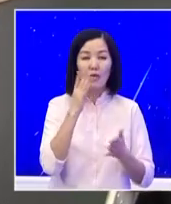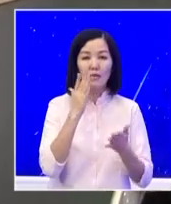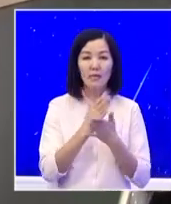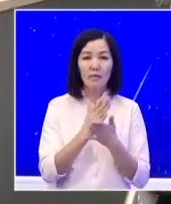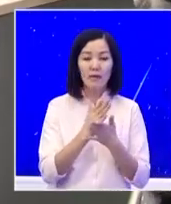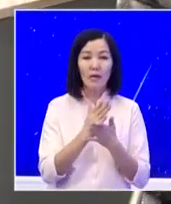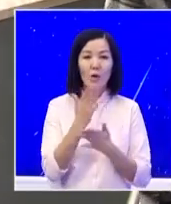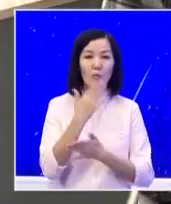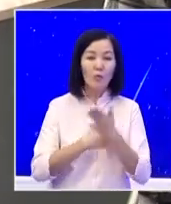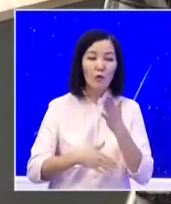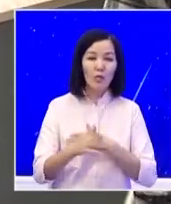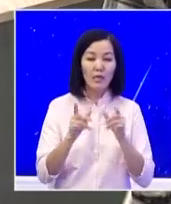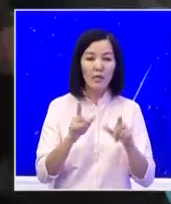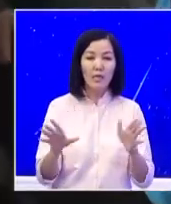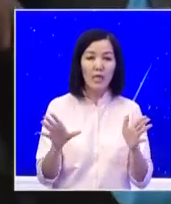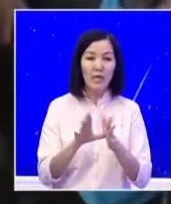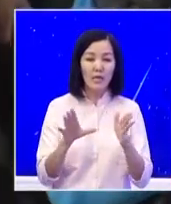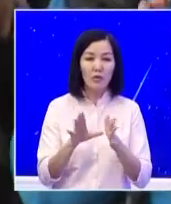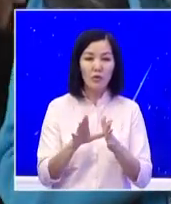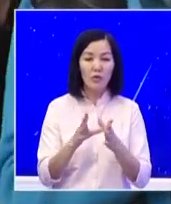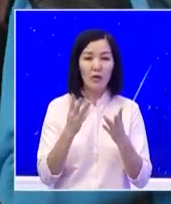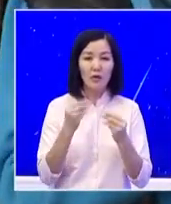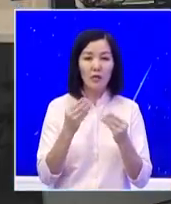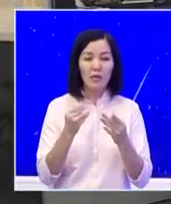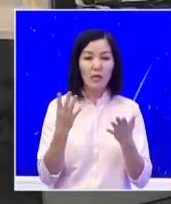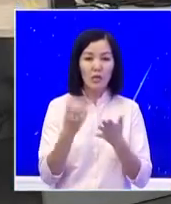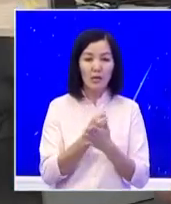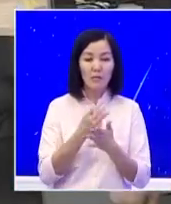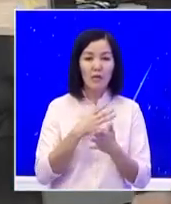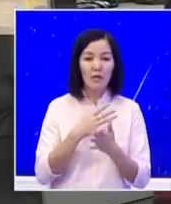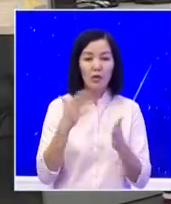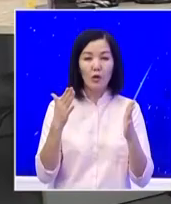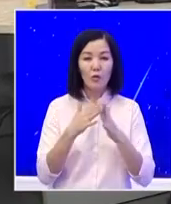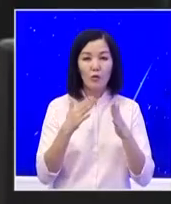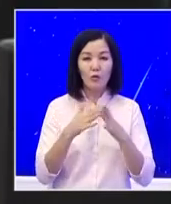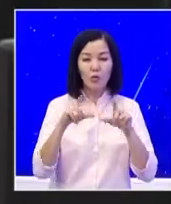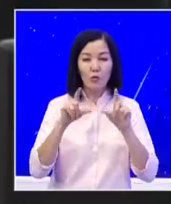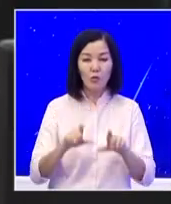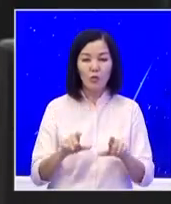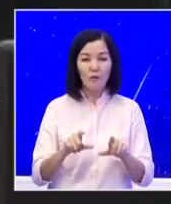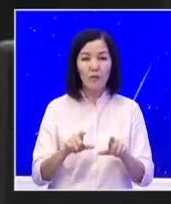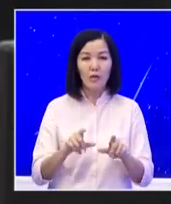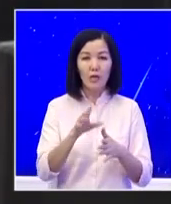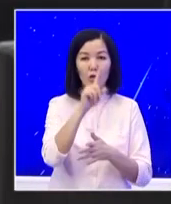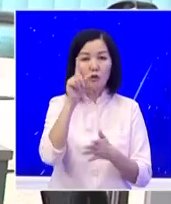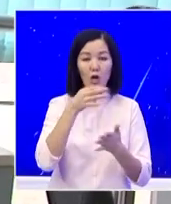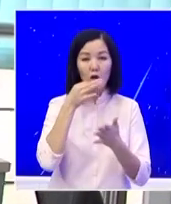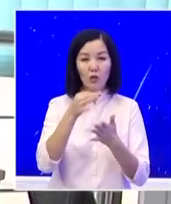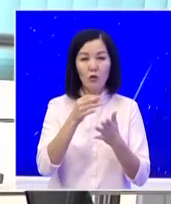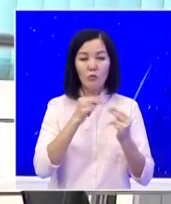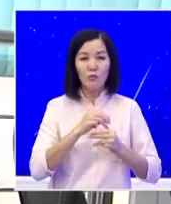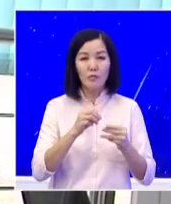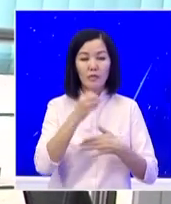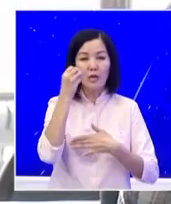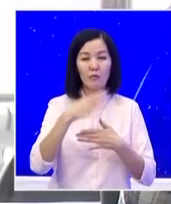кетейік, мүгедектер электронды еңбек биржасы арқылы да жұмыс табалады. Үйден шықпай тек сауалнаманы толтыру арқылы жұмыспен қамту